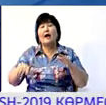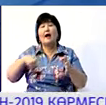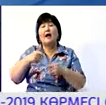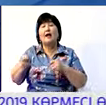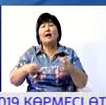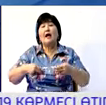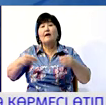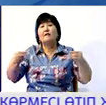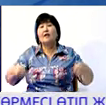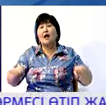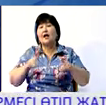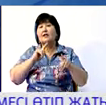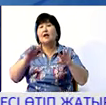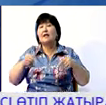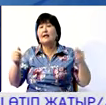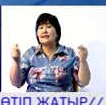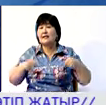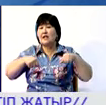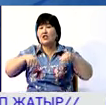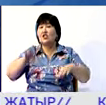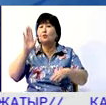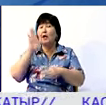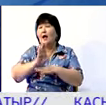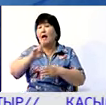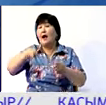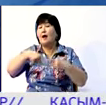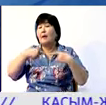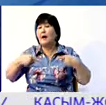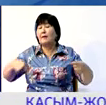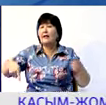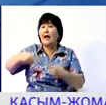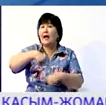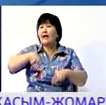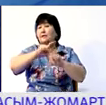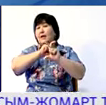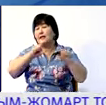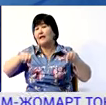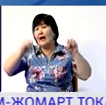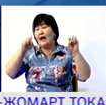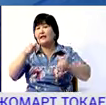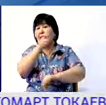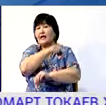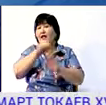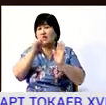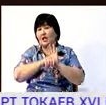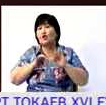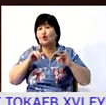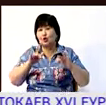әкімдігі ведомствоаралық мәжілісте тиісті шешім қабылдап, қаладағы бірқатар кәсіпкерлік нысандарына арнайы рейд жүргізді.